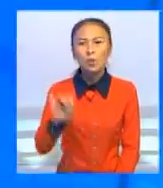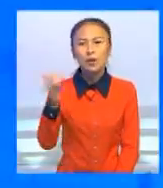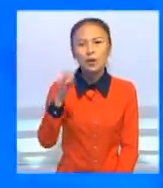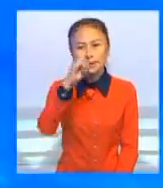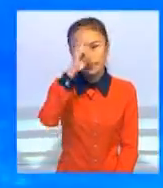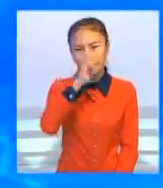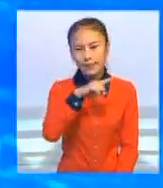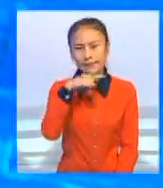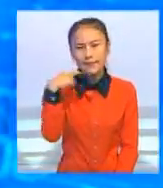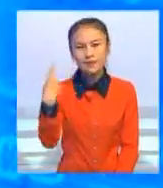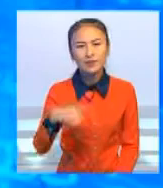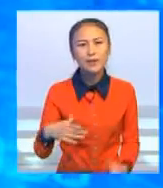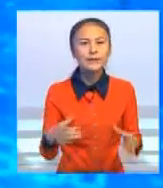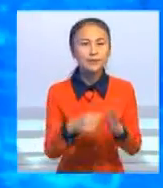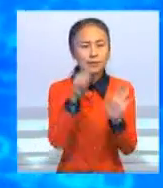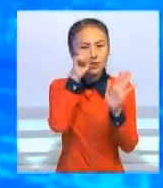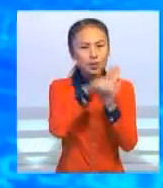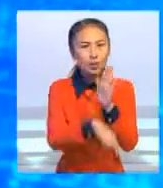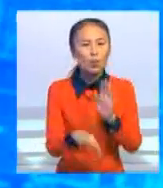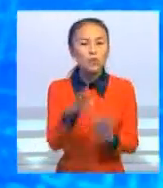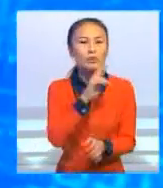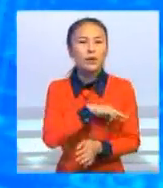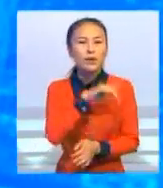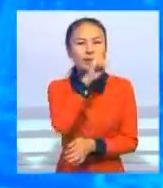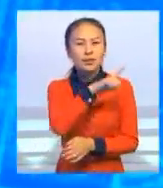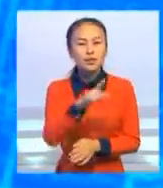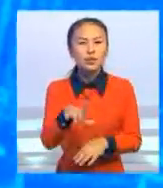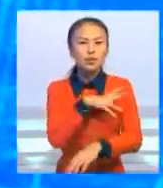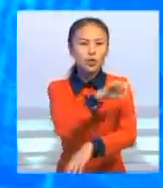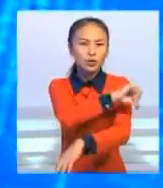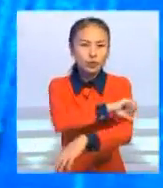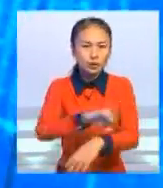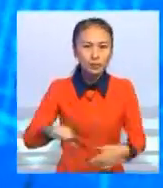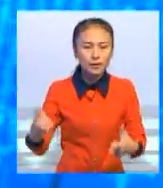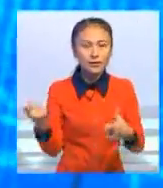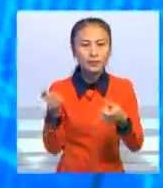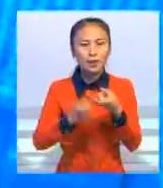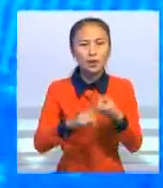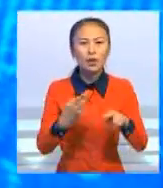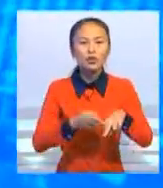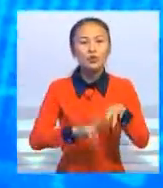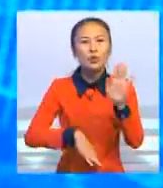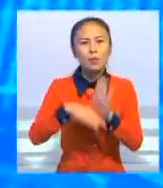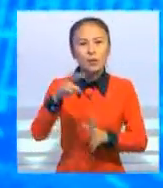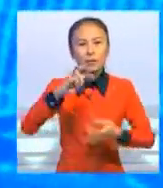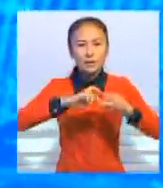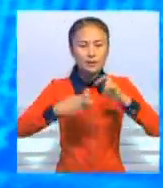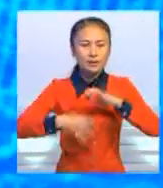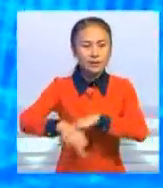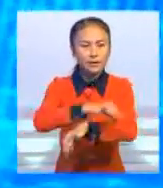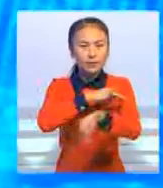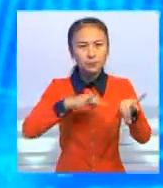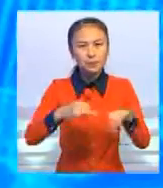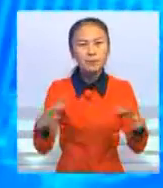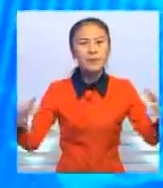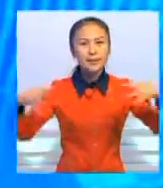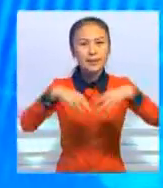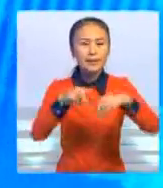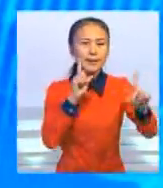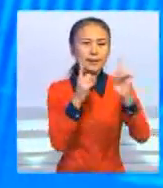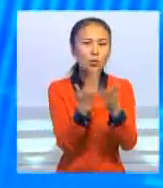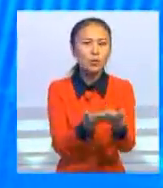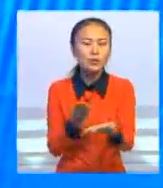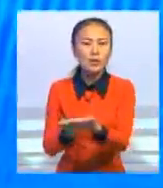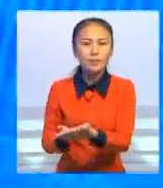Оралда Қазақстан мен Ресей Федерациясы ішкі істер органдарының арасында шекаралық ынтымақтастықты нығайту мәселелері талқыланды.